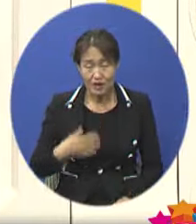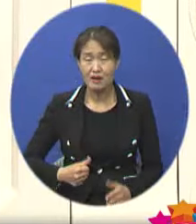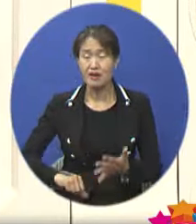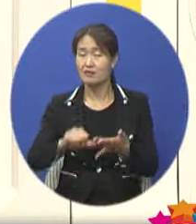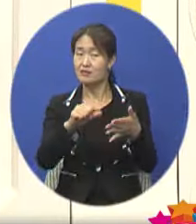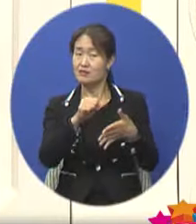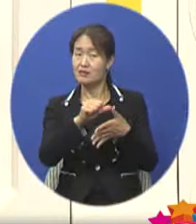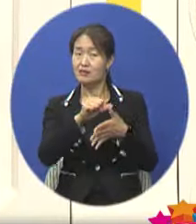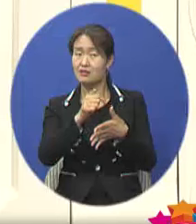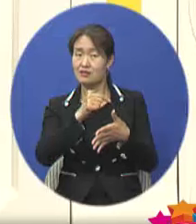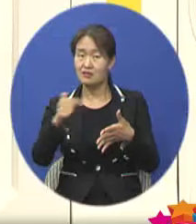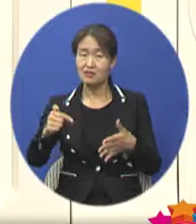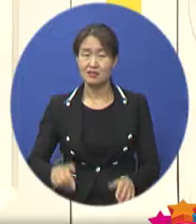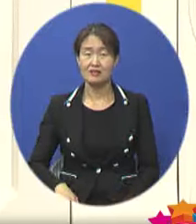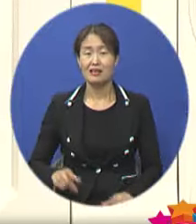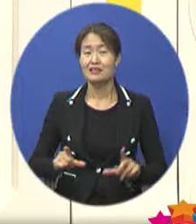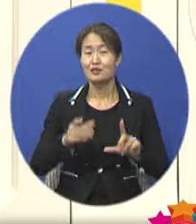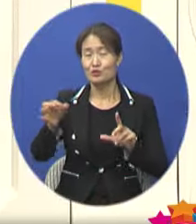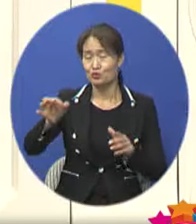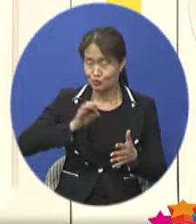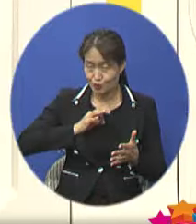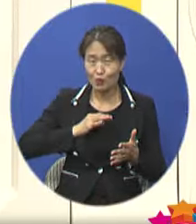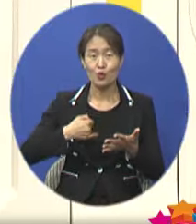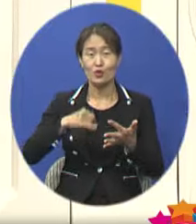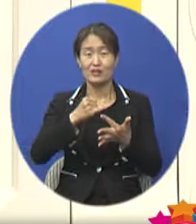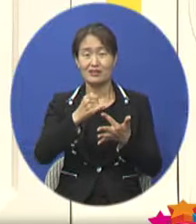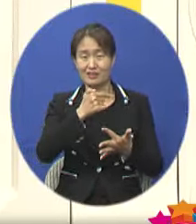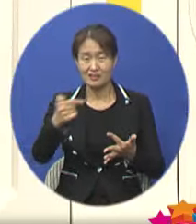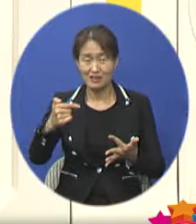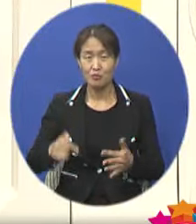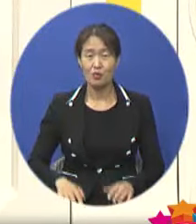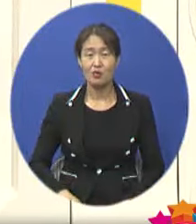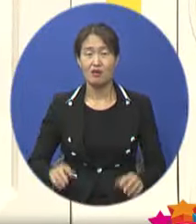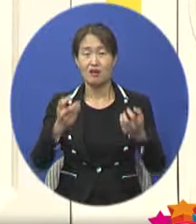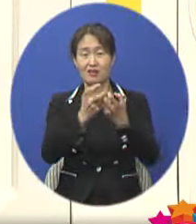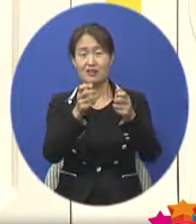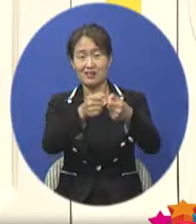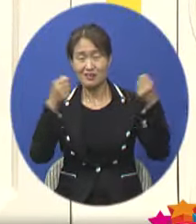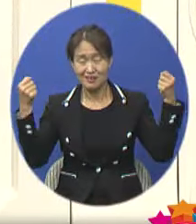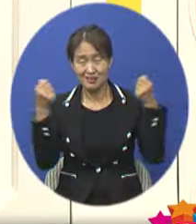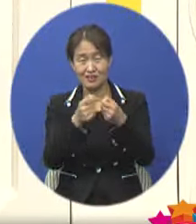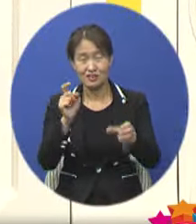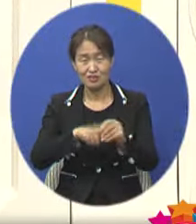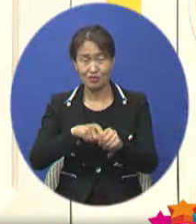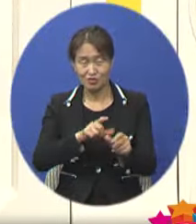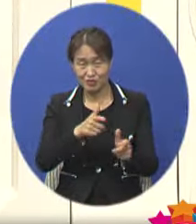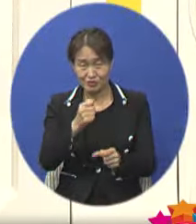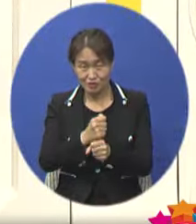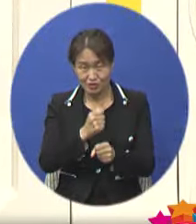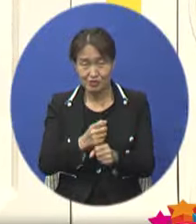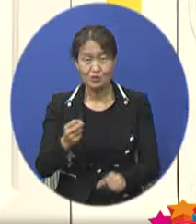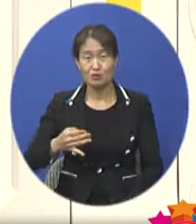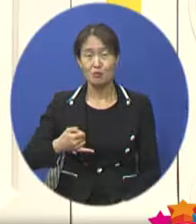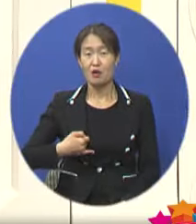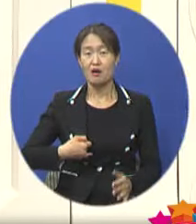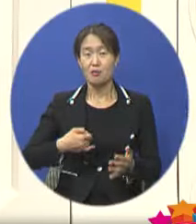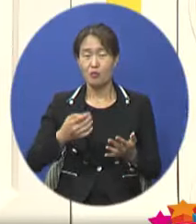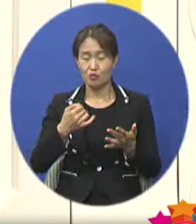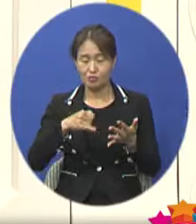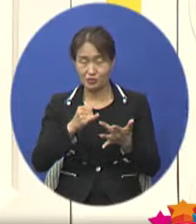큰아들은 나 생활비 대주고 큰딸은 냉장고 떡 대주고 어머. 작은 딸은 고기 네. 대주고